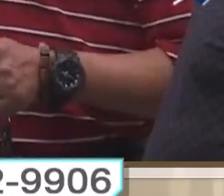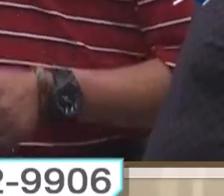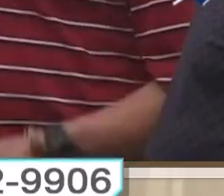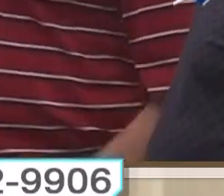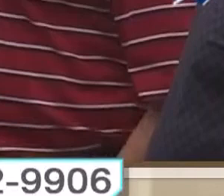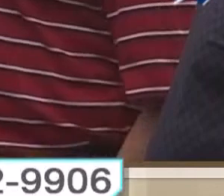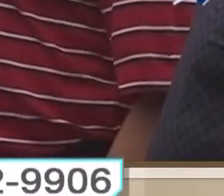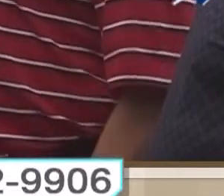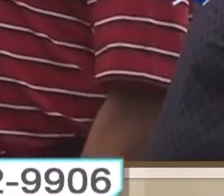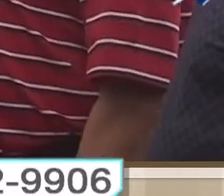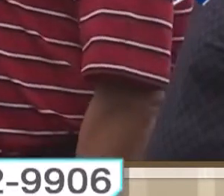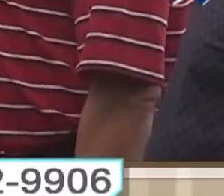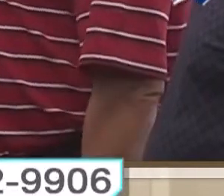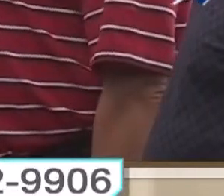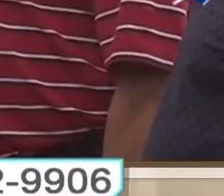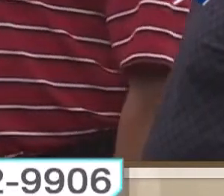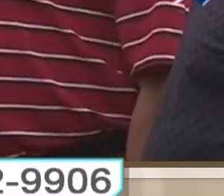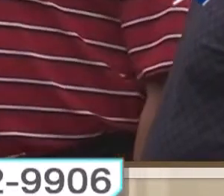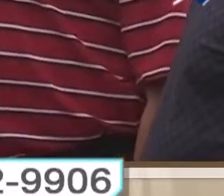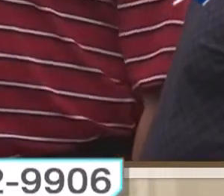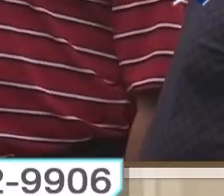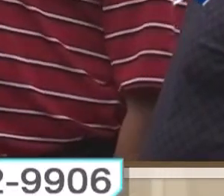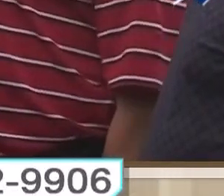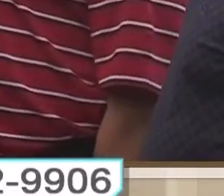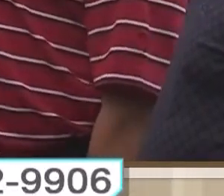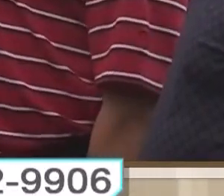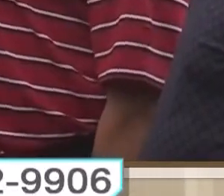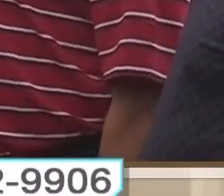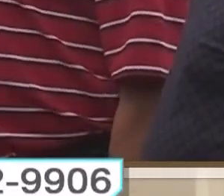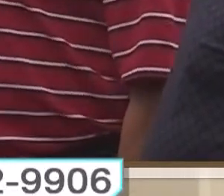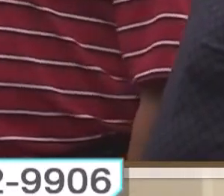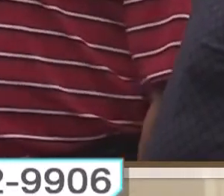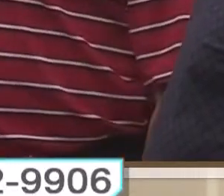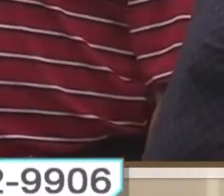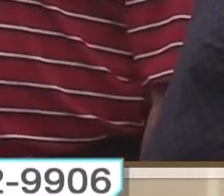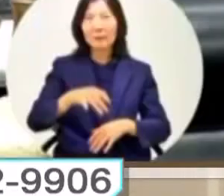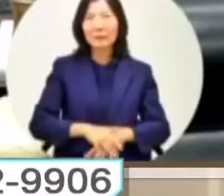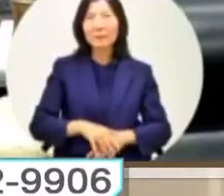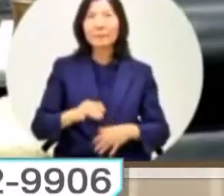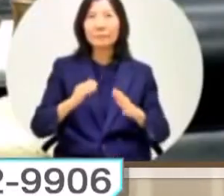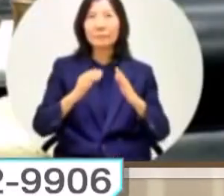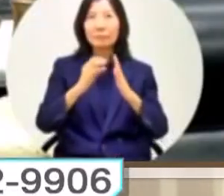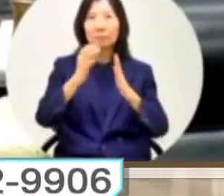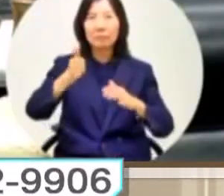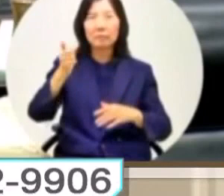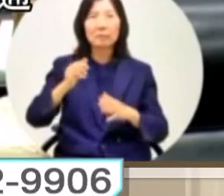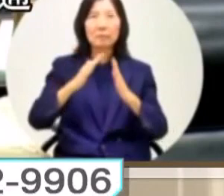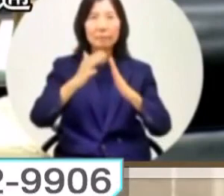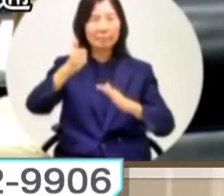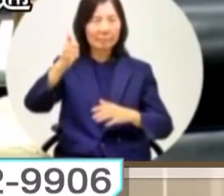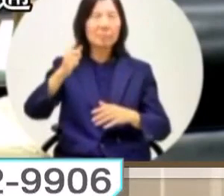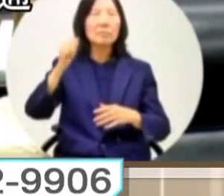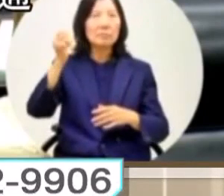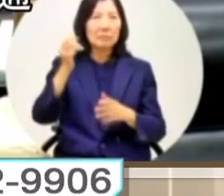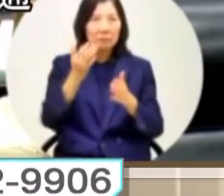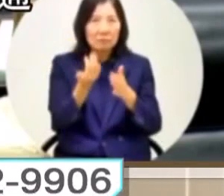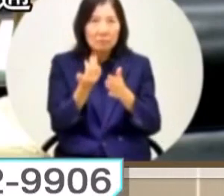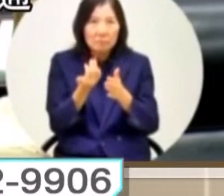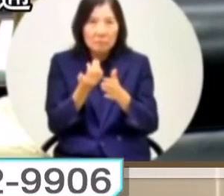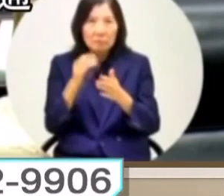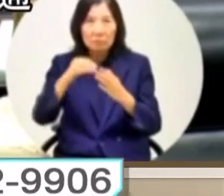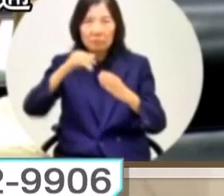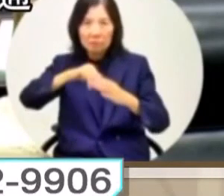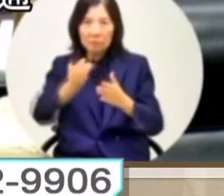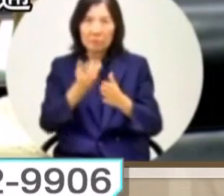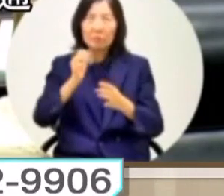善最基本的都不够，所以这个可能5年都做不完。 那请问这个局长在做什么？ 他就是在推卸责任啊，就像我们桃园其实很负责任，像郑文灿市长